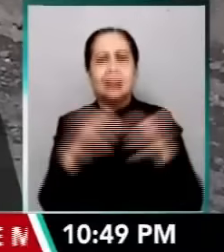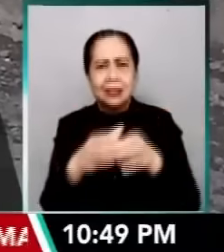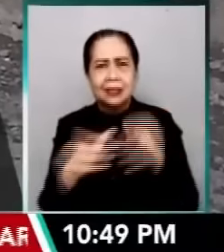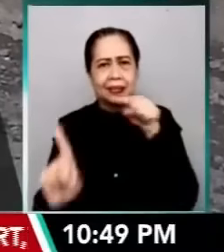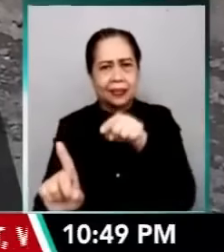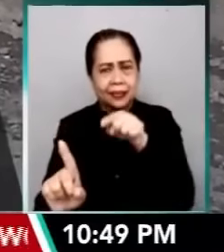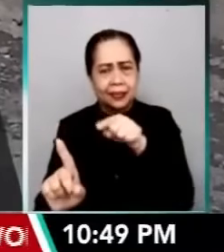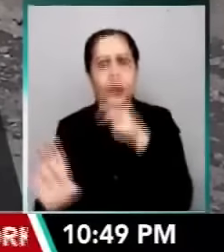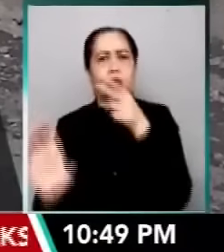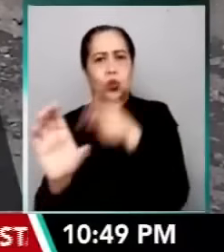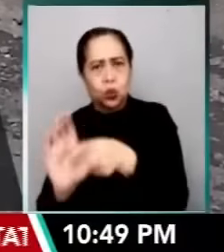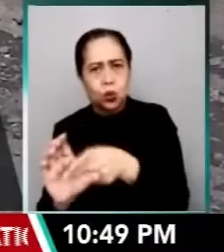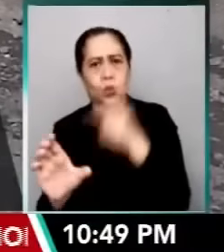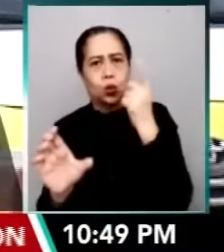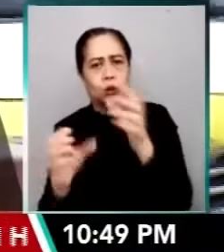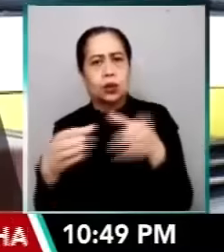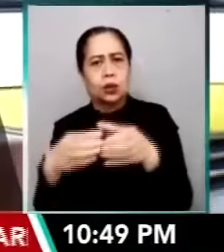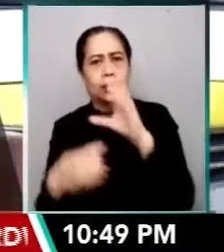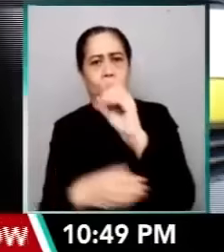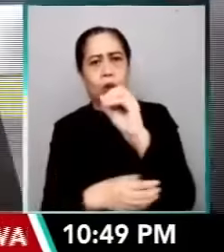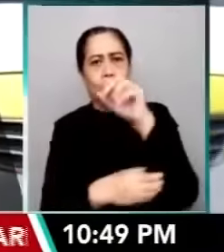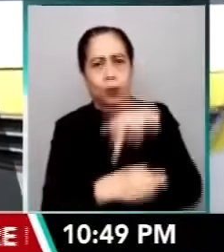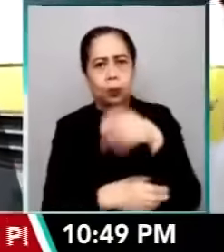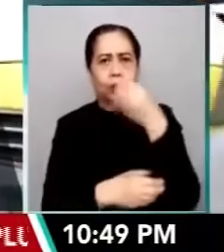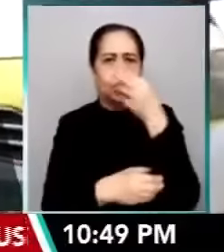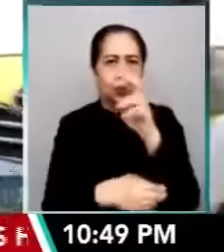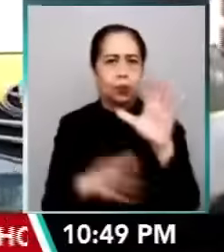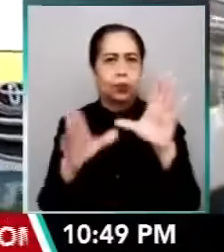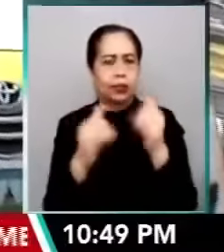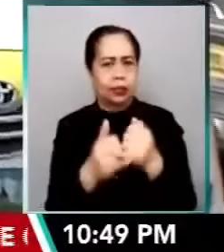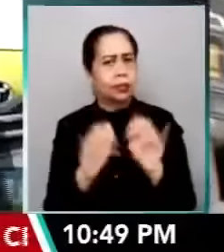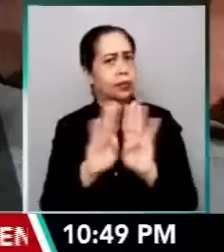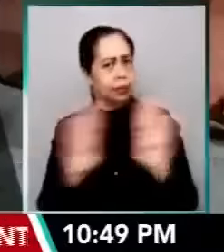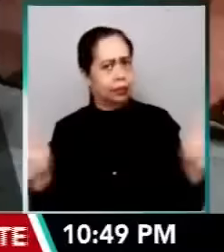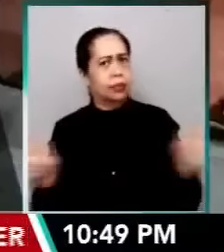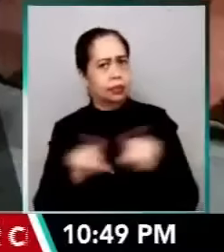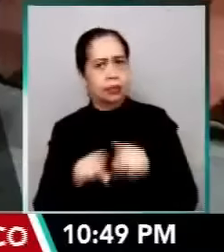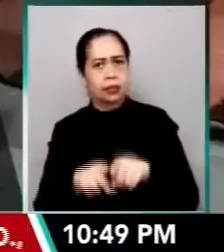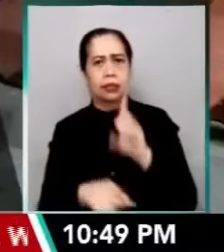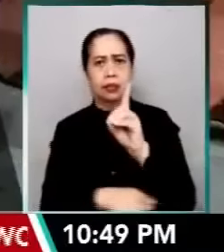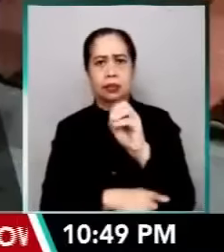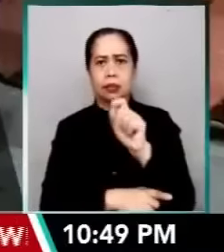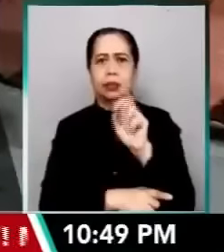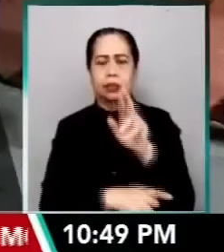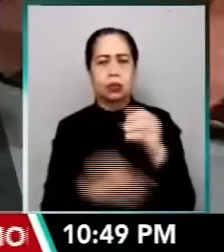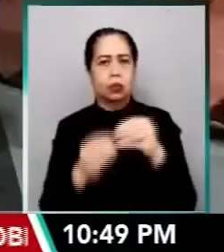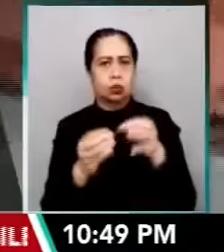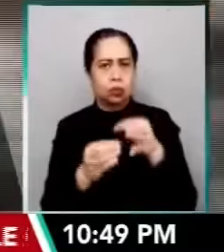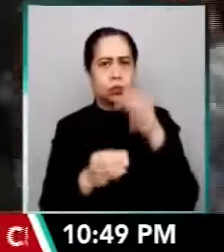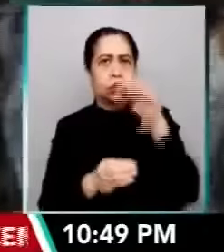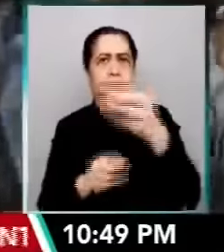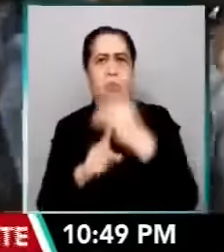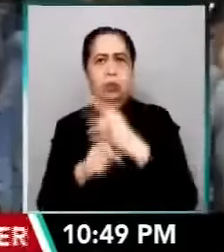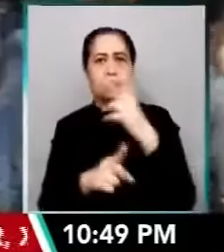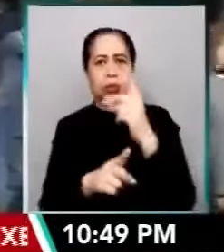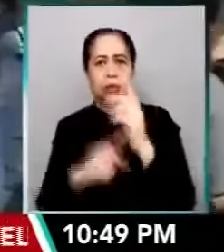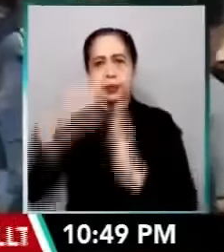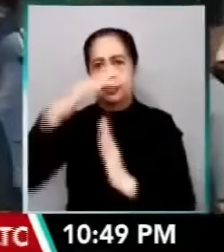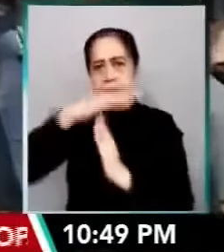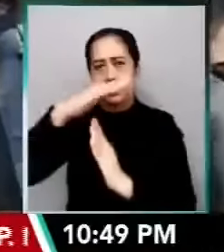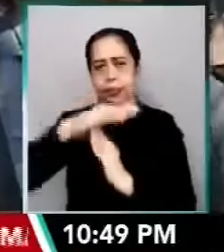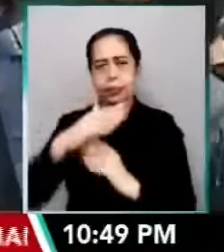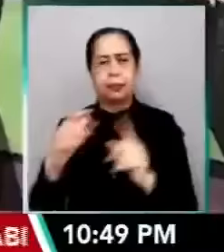mga kooperatiba o korporasyon. Bukas din daw ang DOTR na palawigin pa ang December 31 deadline. Pero sabi